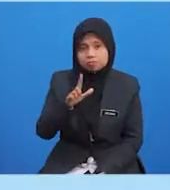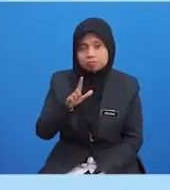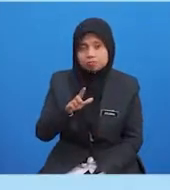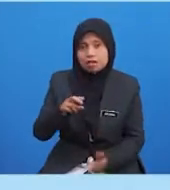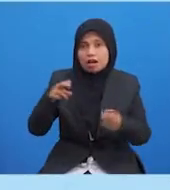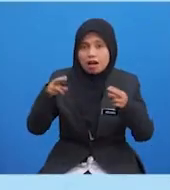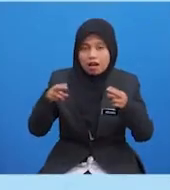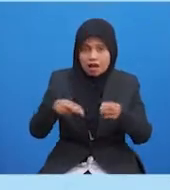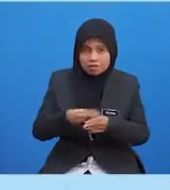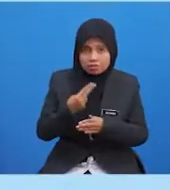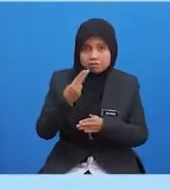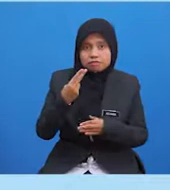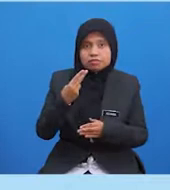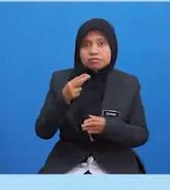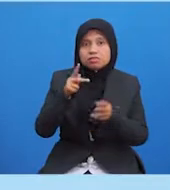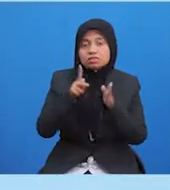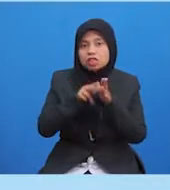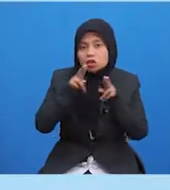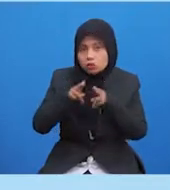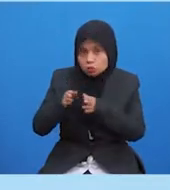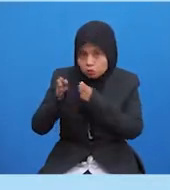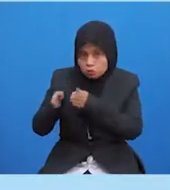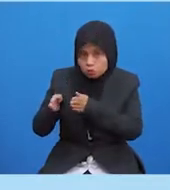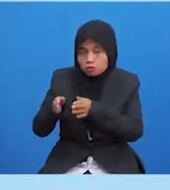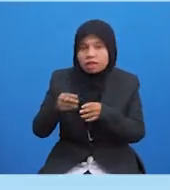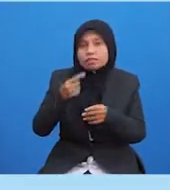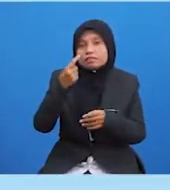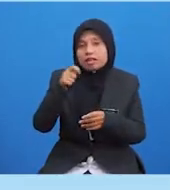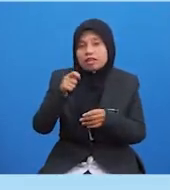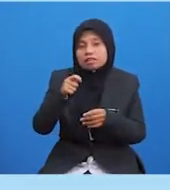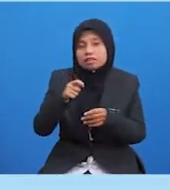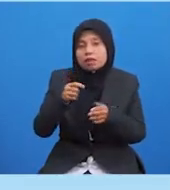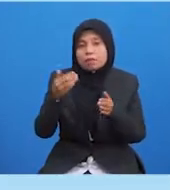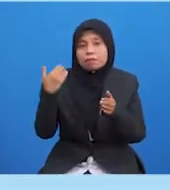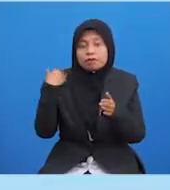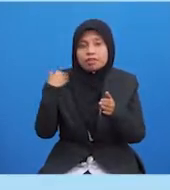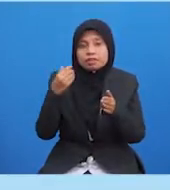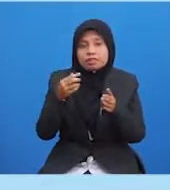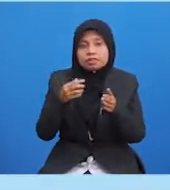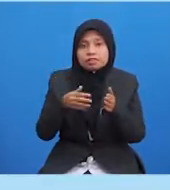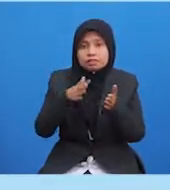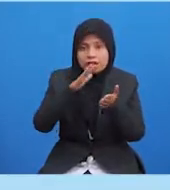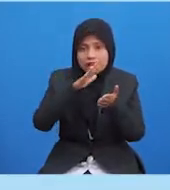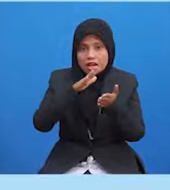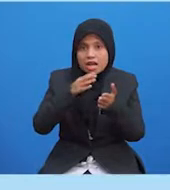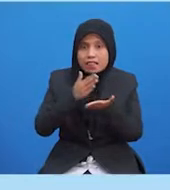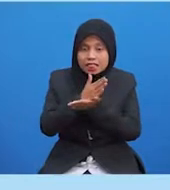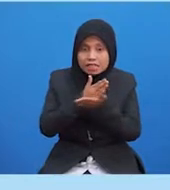Hasilnya, kedudukan teks laman web sekolah berada di tengah-tengah